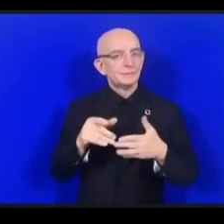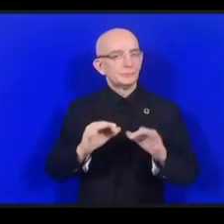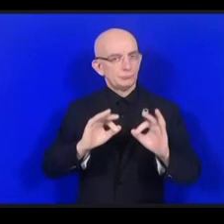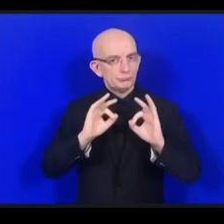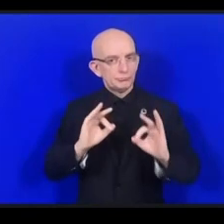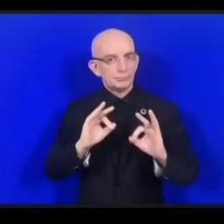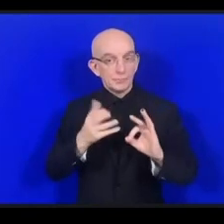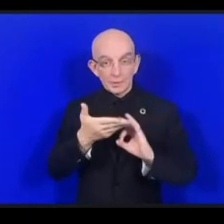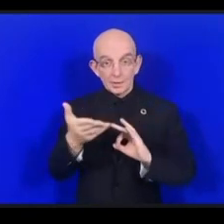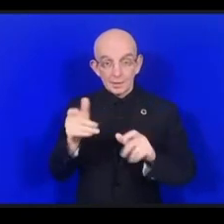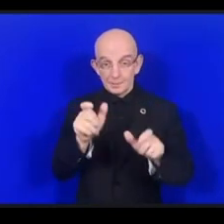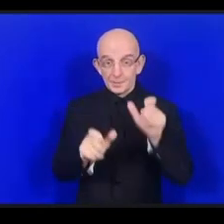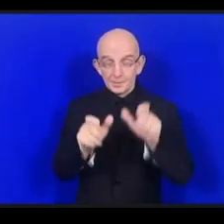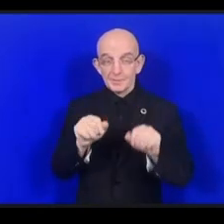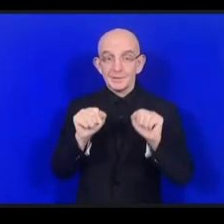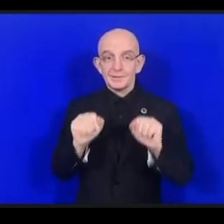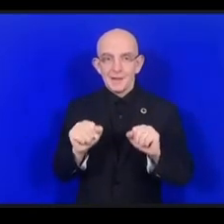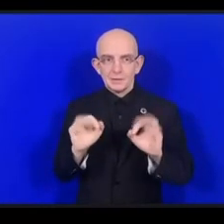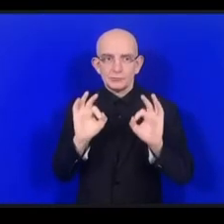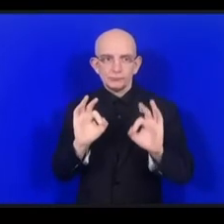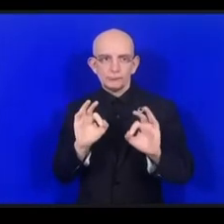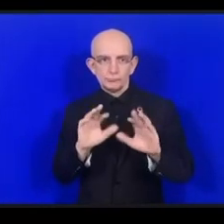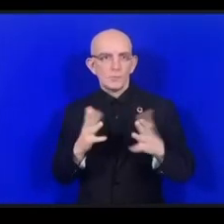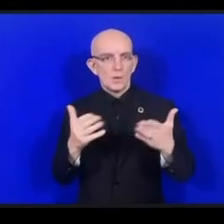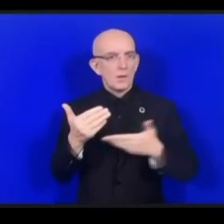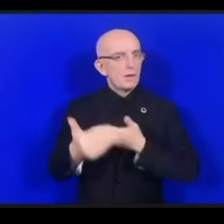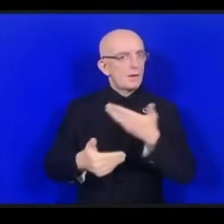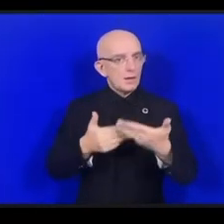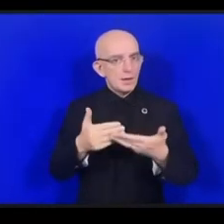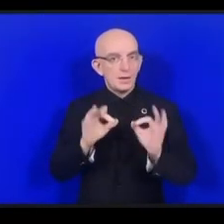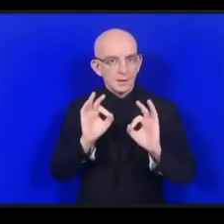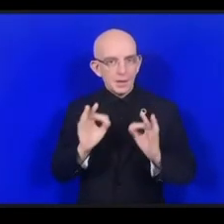在数据空间里面也能够行使